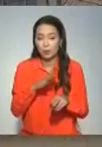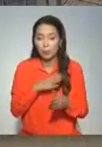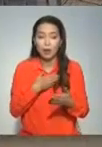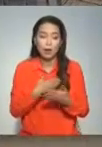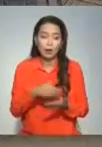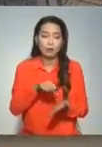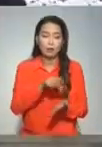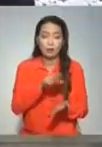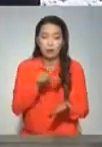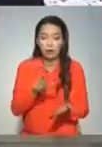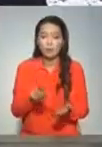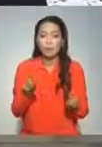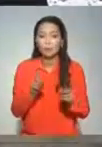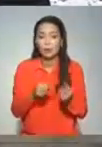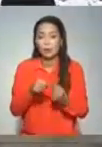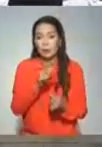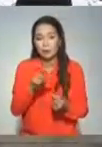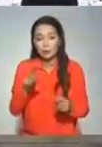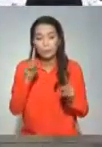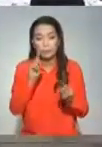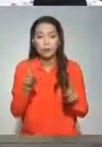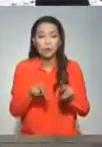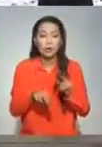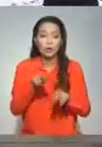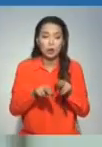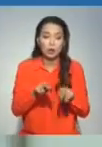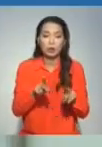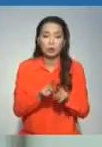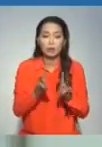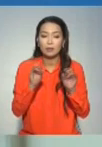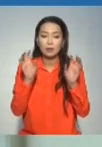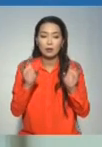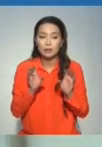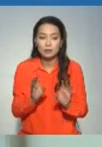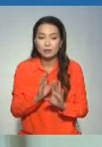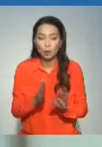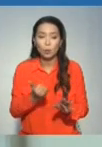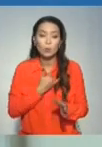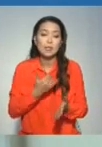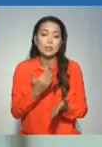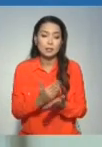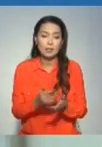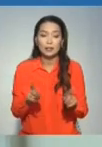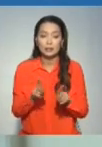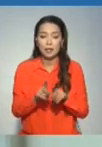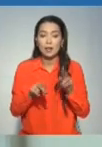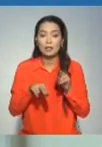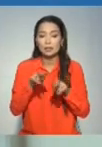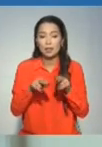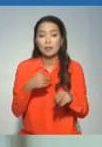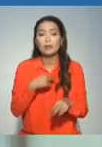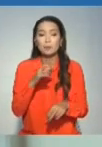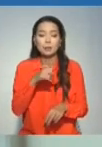считают, что чиновники и предприниматели знали, что эта стройка вне закона. У нас есть такие застройщики, я бы